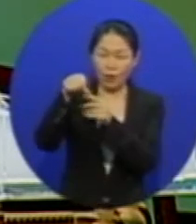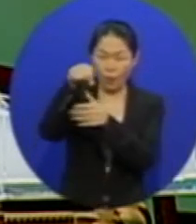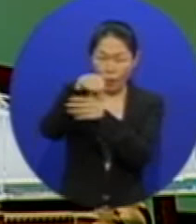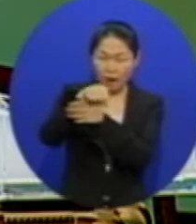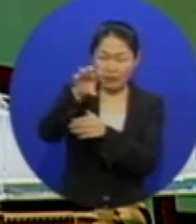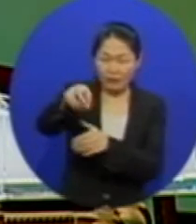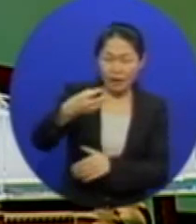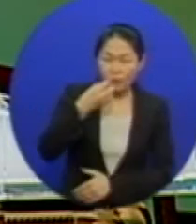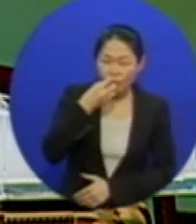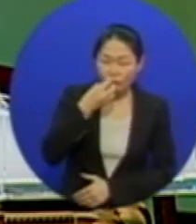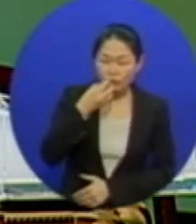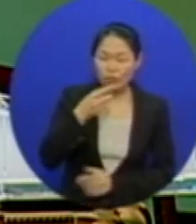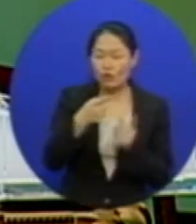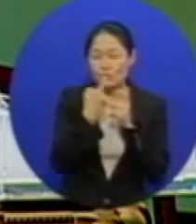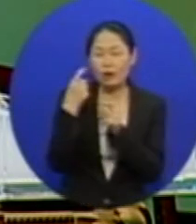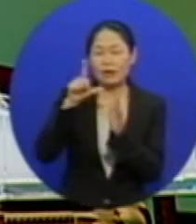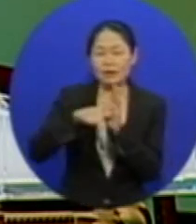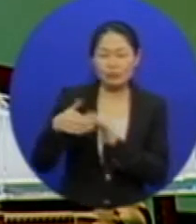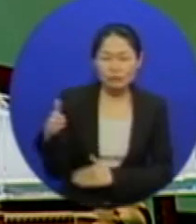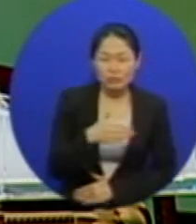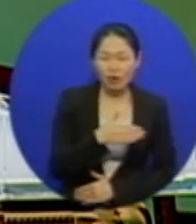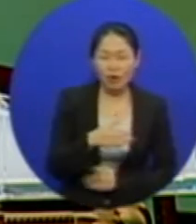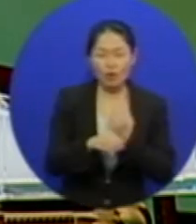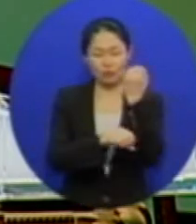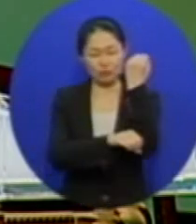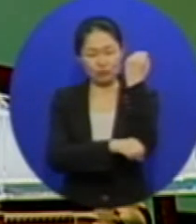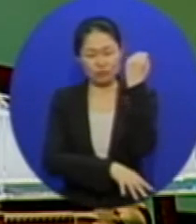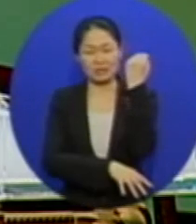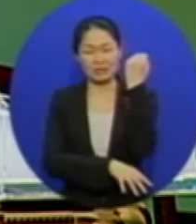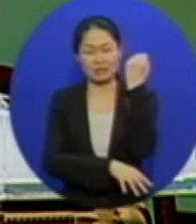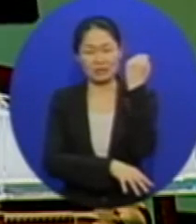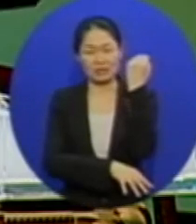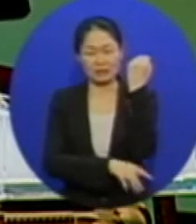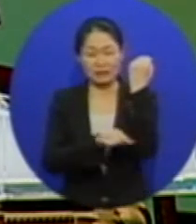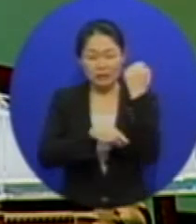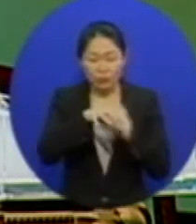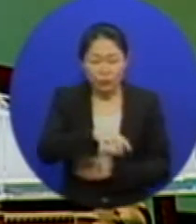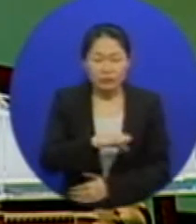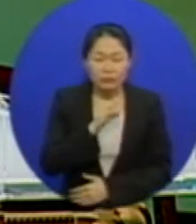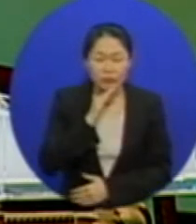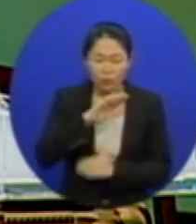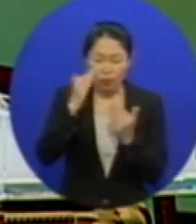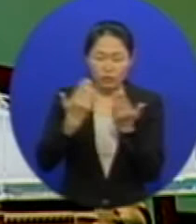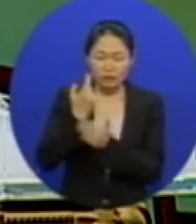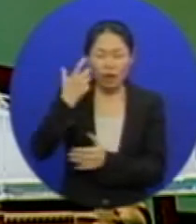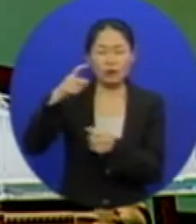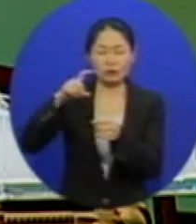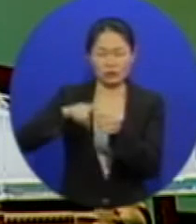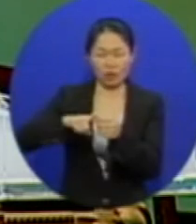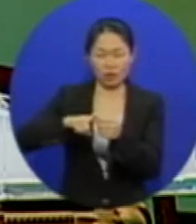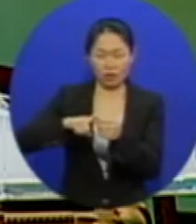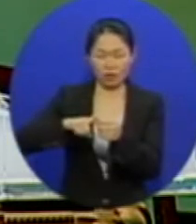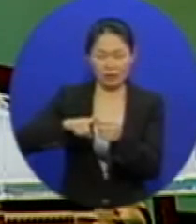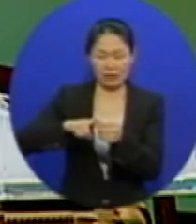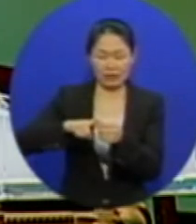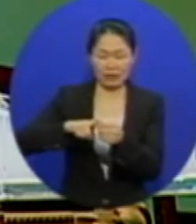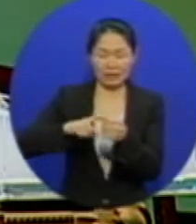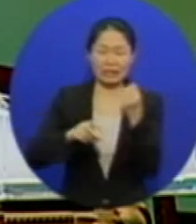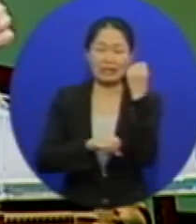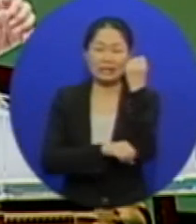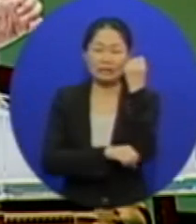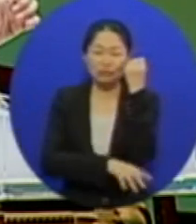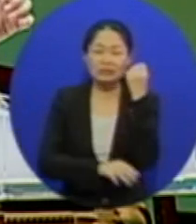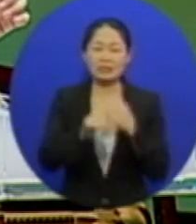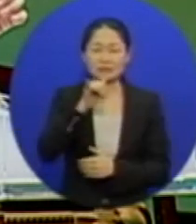시작이 된 겁니다 그 뿌리의 요 거기에 영적인 끈이 있는 거야 모든 싸움에 분열의 는 영적인